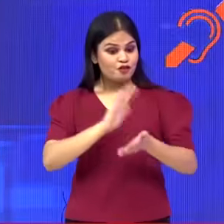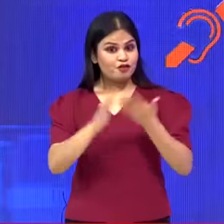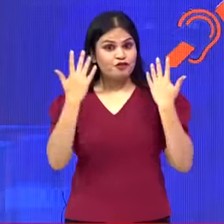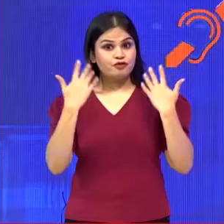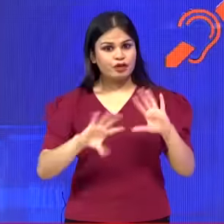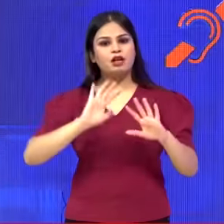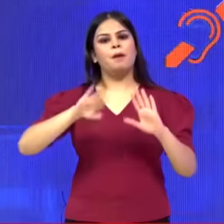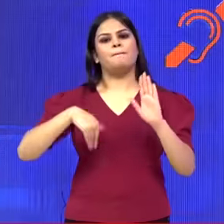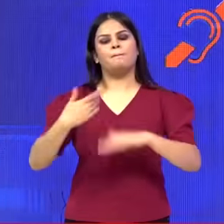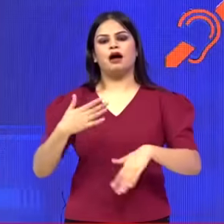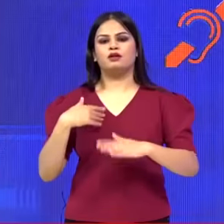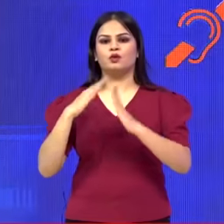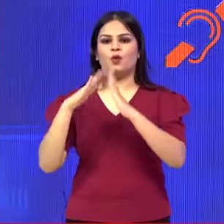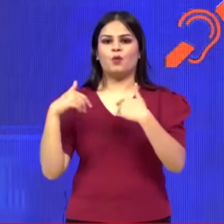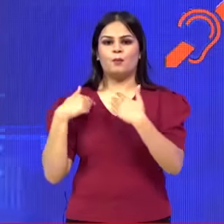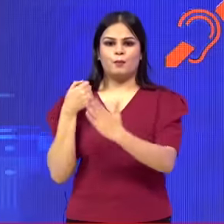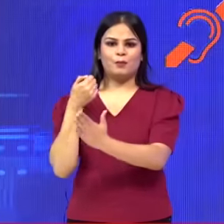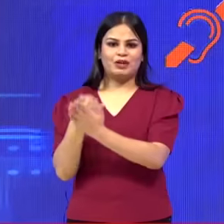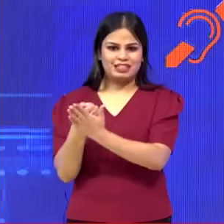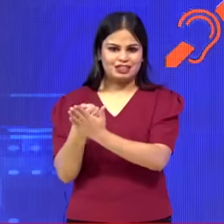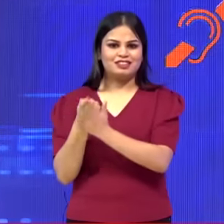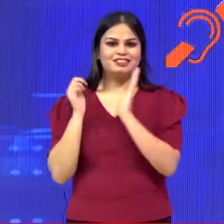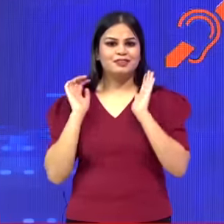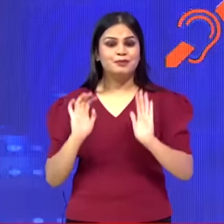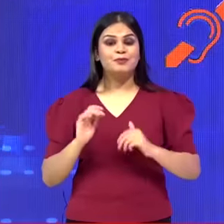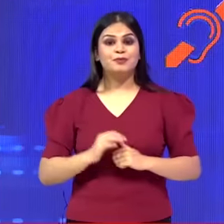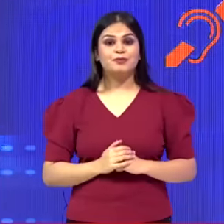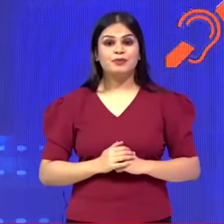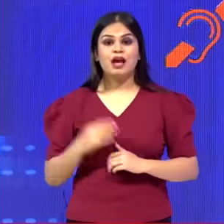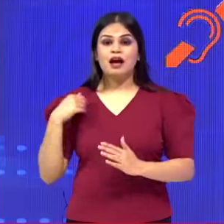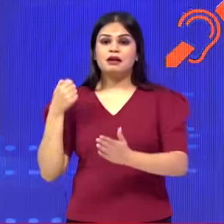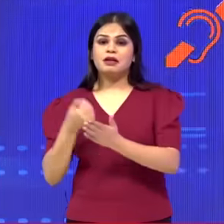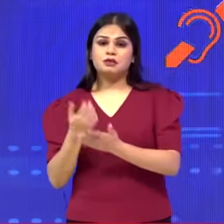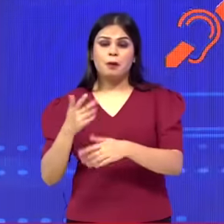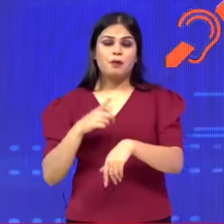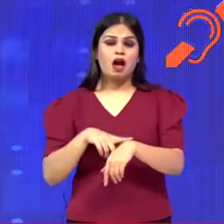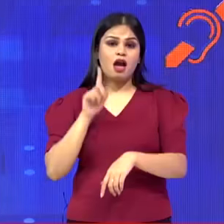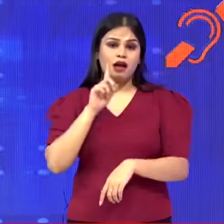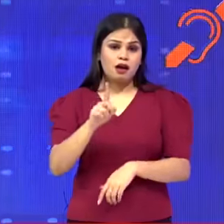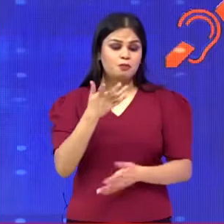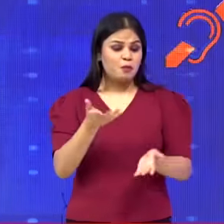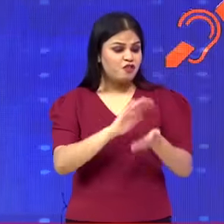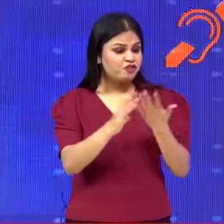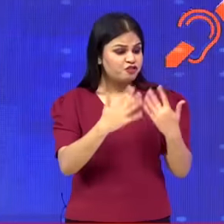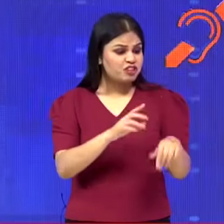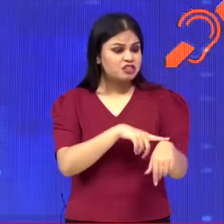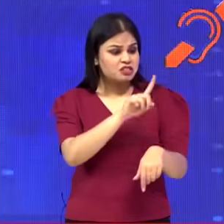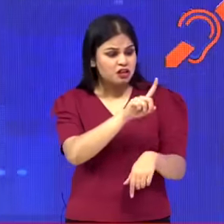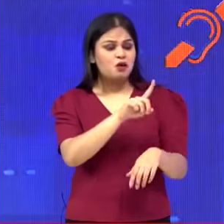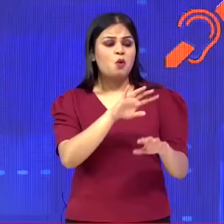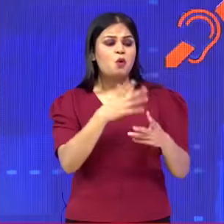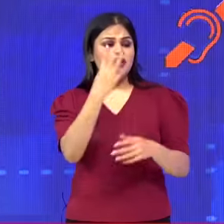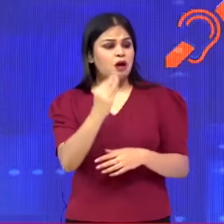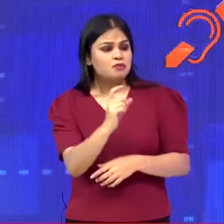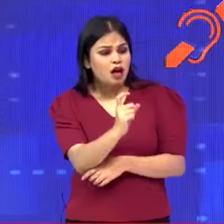बाद देन आई कम। अब कभी 1 बजे होता है रात को पैकअप, तो कभी शाम को 6 बजे, 7 बजे,